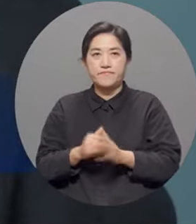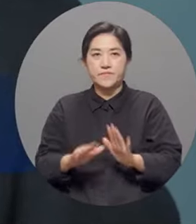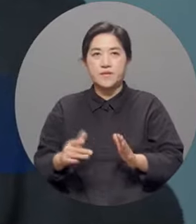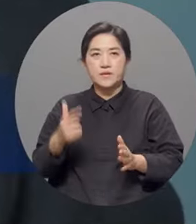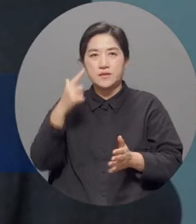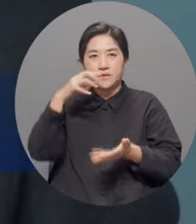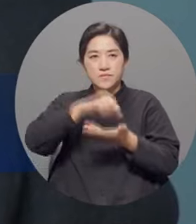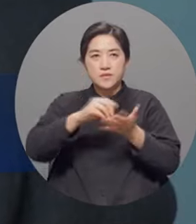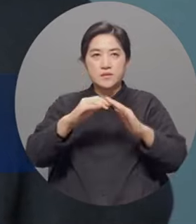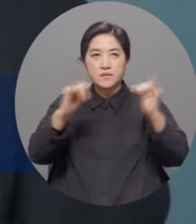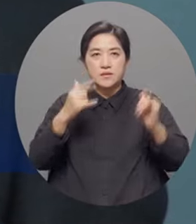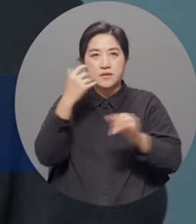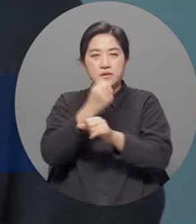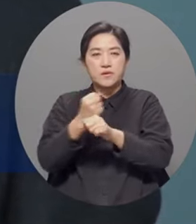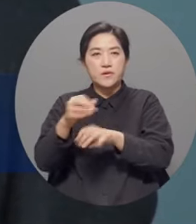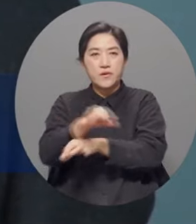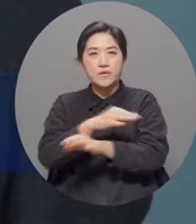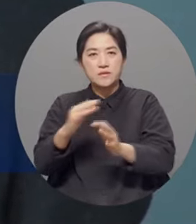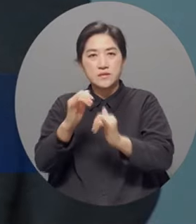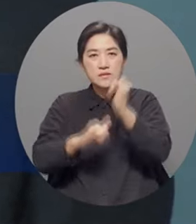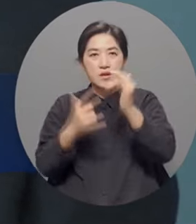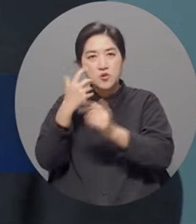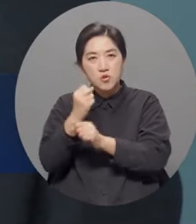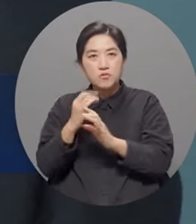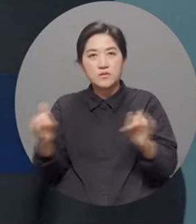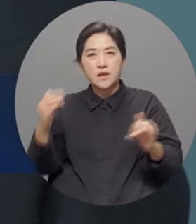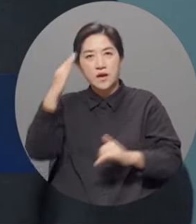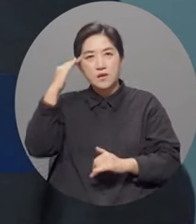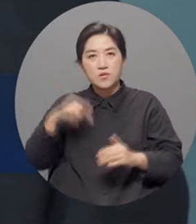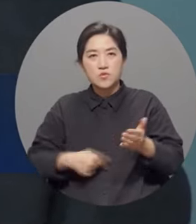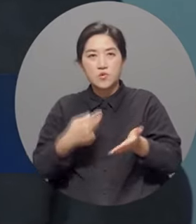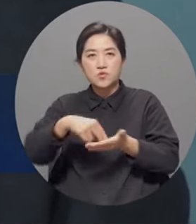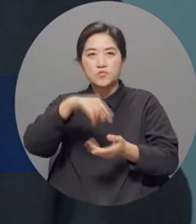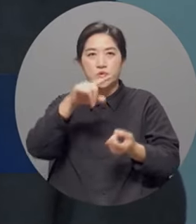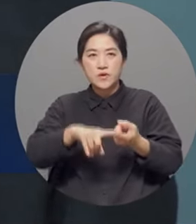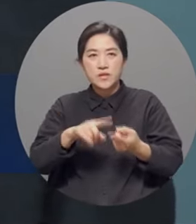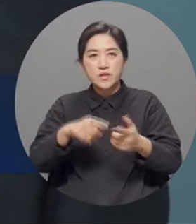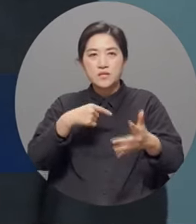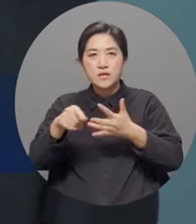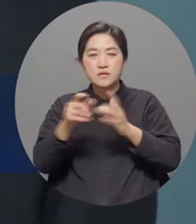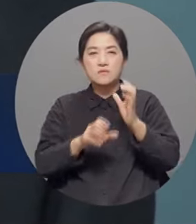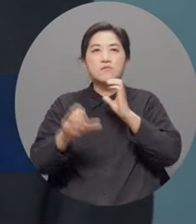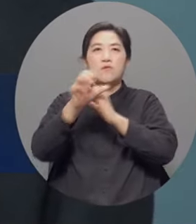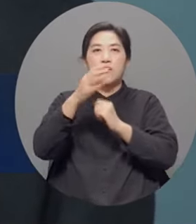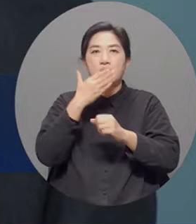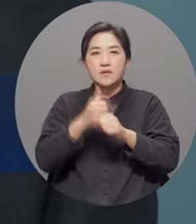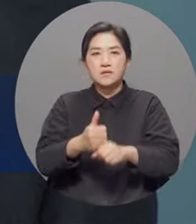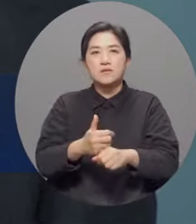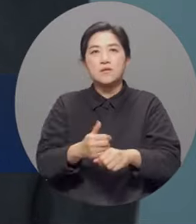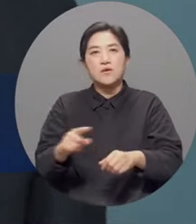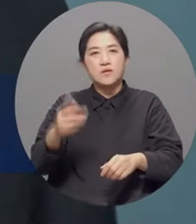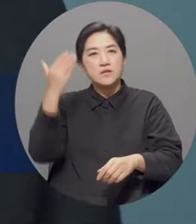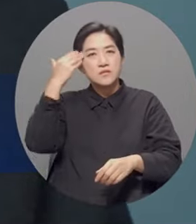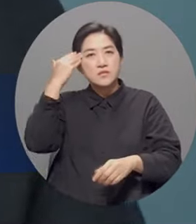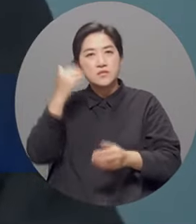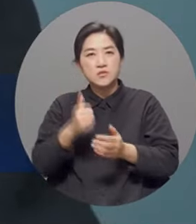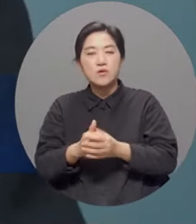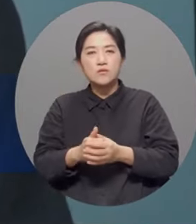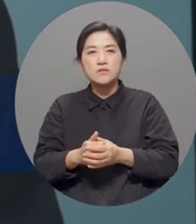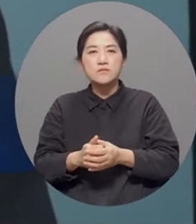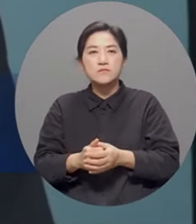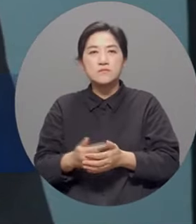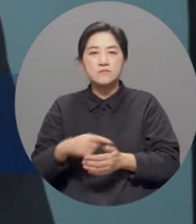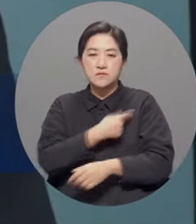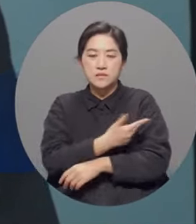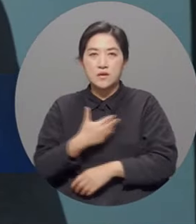사회 경제사를 연구한 사람으로서 한국의 독립운동에 대한 이해를 높일 수 있는 풍부한 어떤